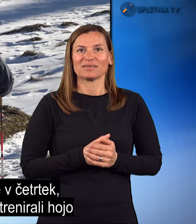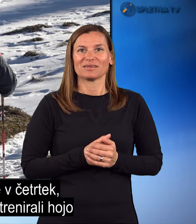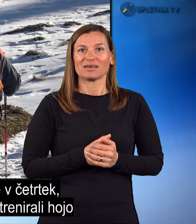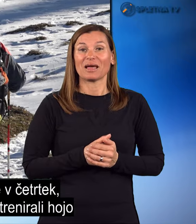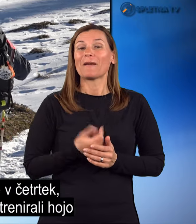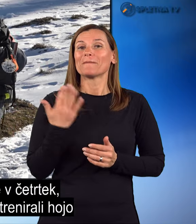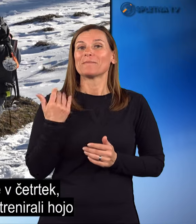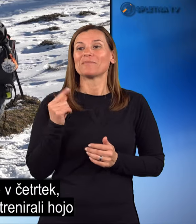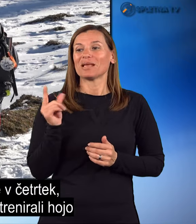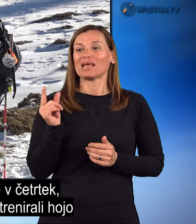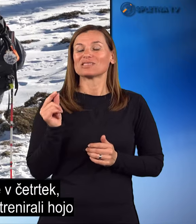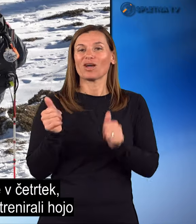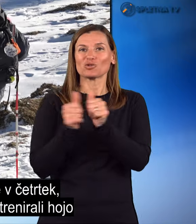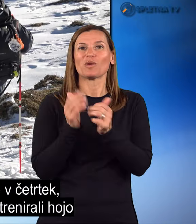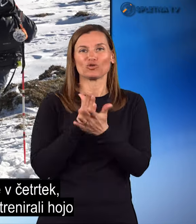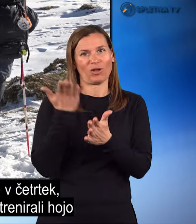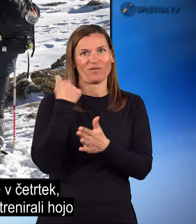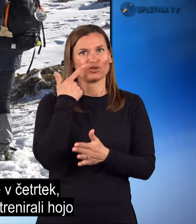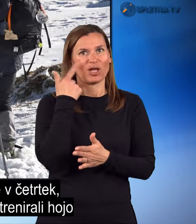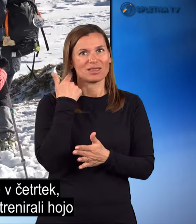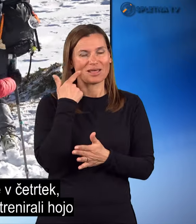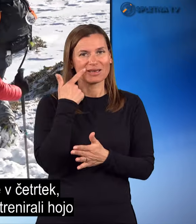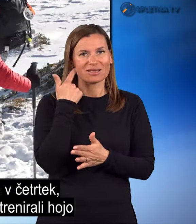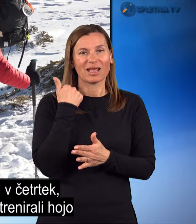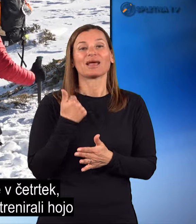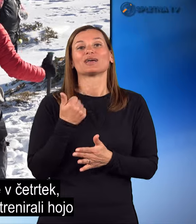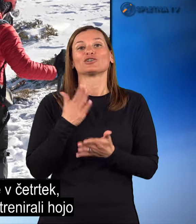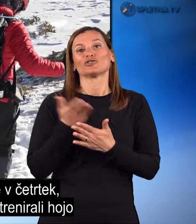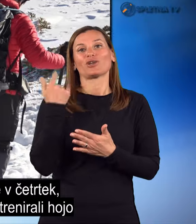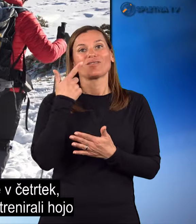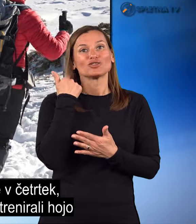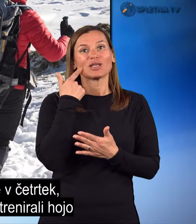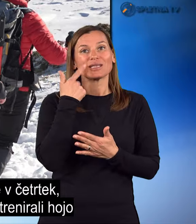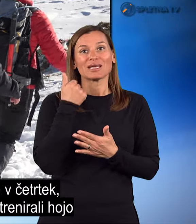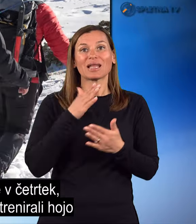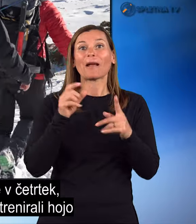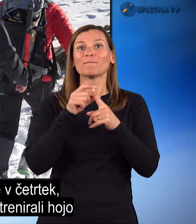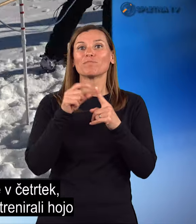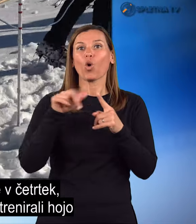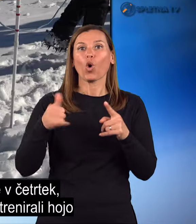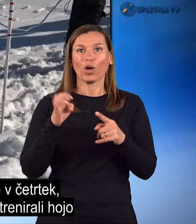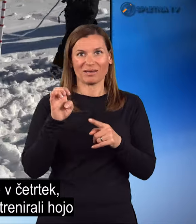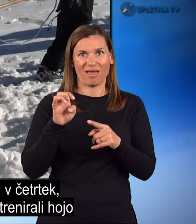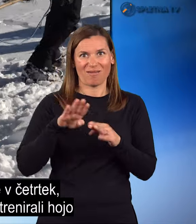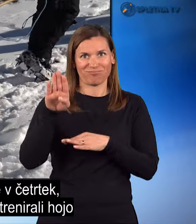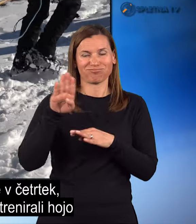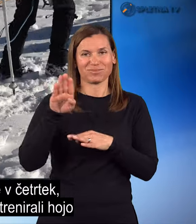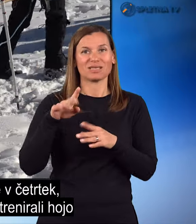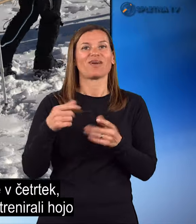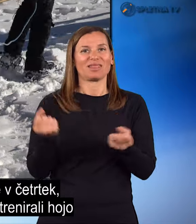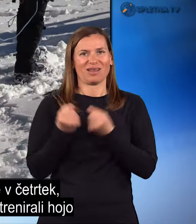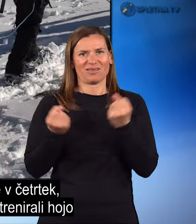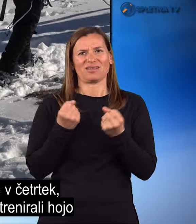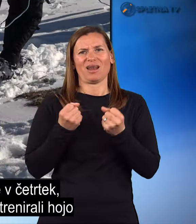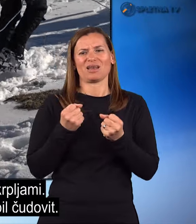Mi dve sva bili skupaj že v četrtek in smo že v četrtek na Pohorju